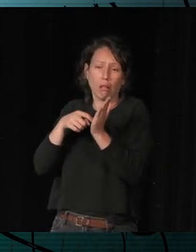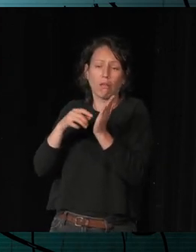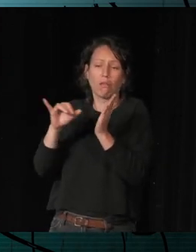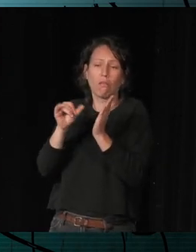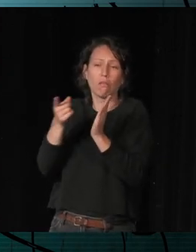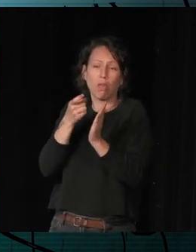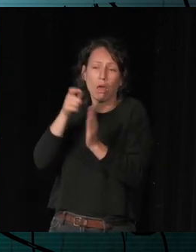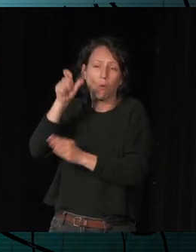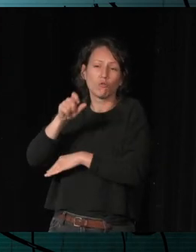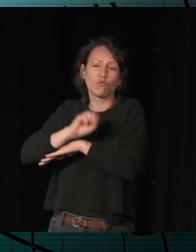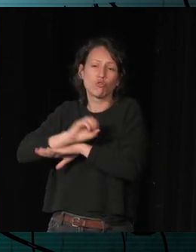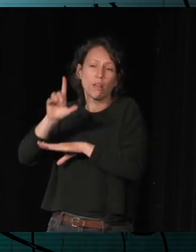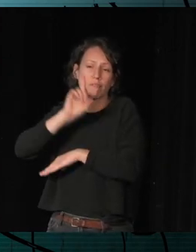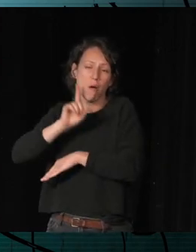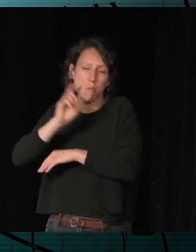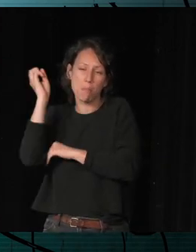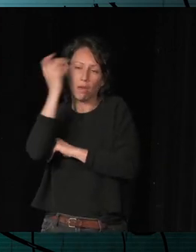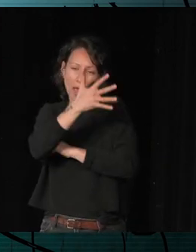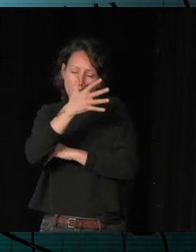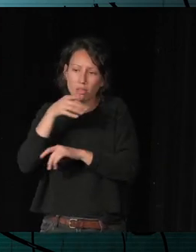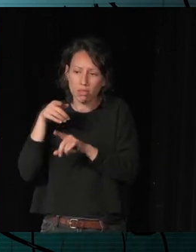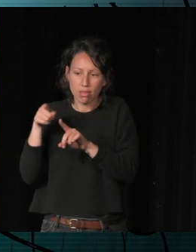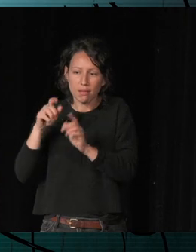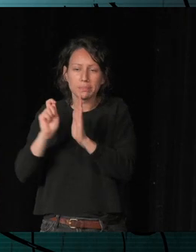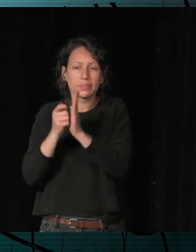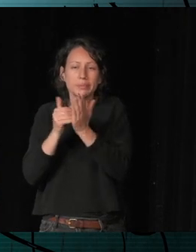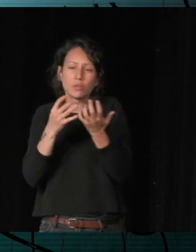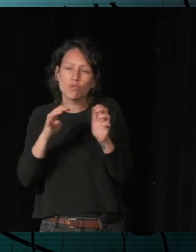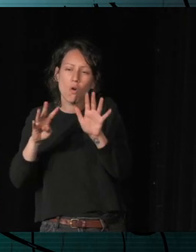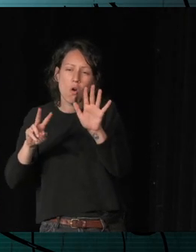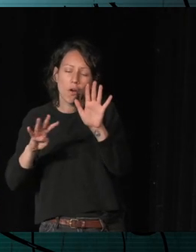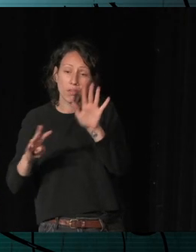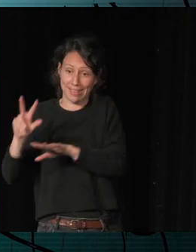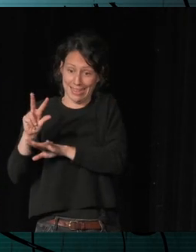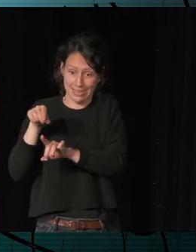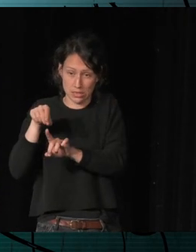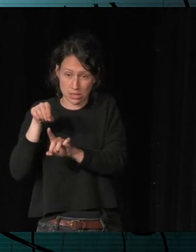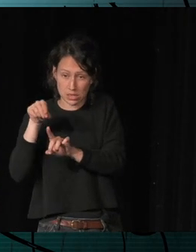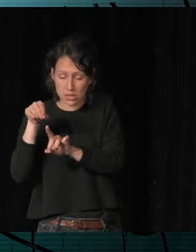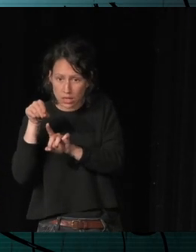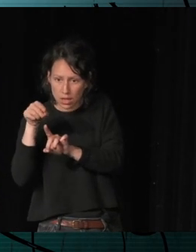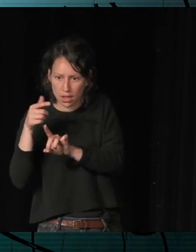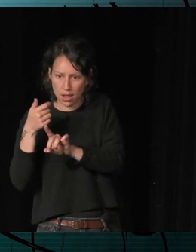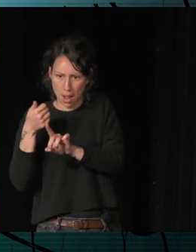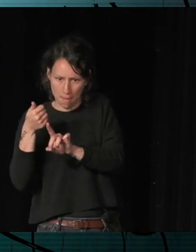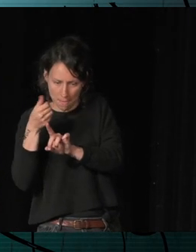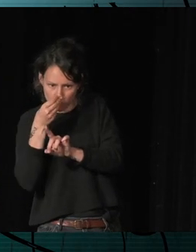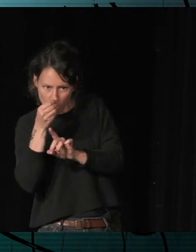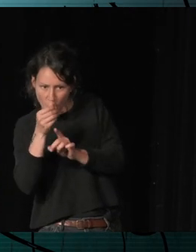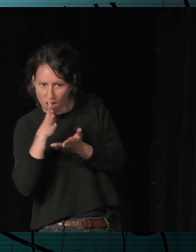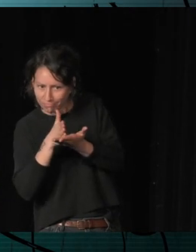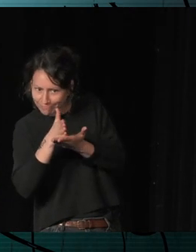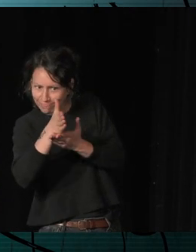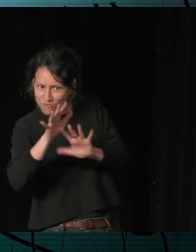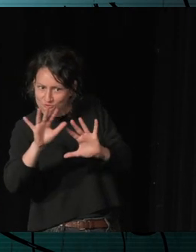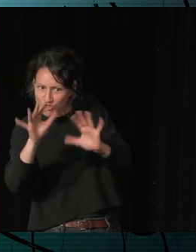une journaliste américaine qui justement essayait de deviner un petit peu en 93 euh quel est euh l'une des deux directions qu' allait avoir qui